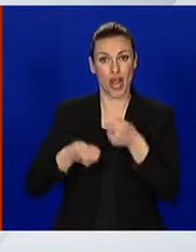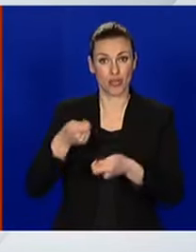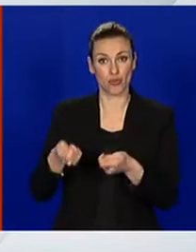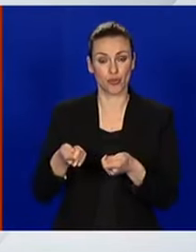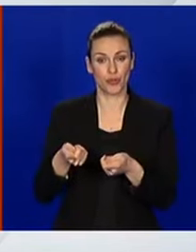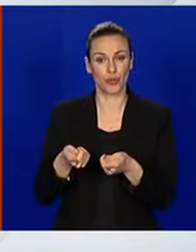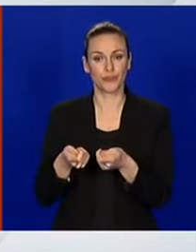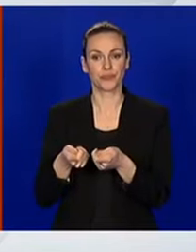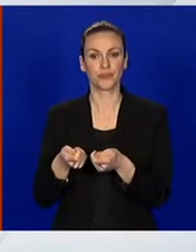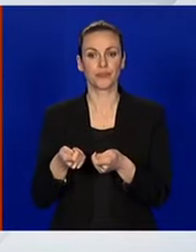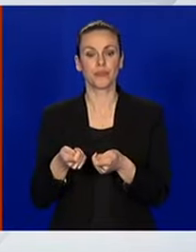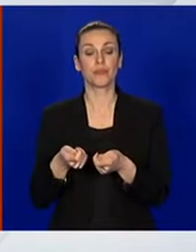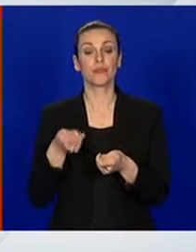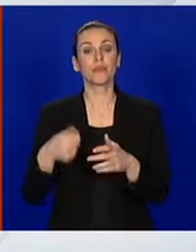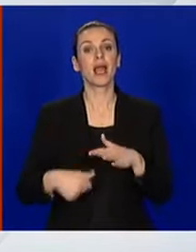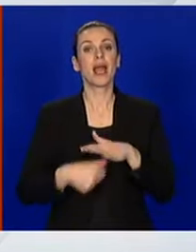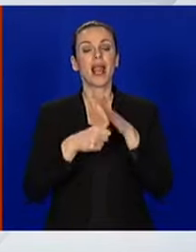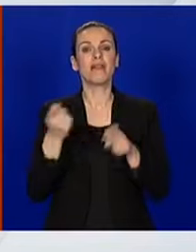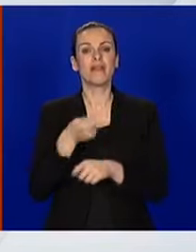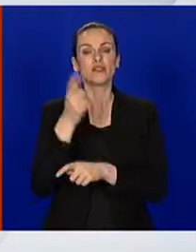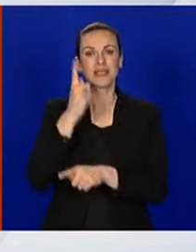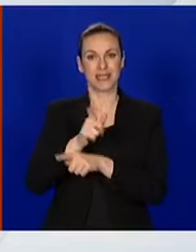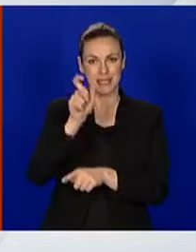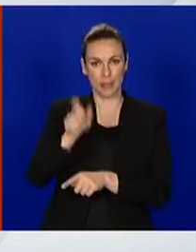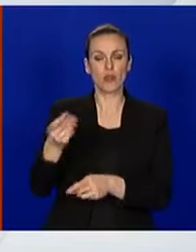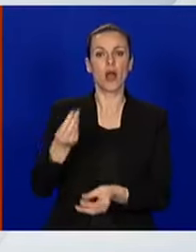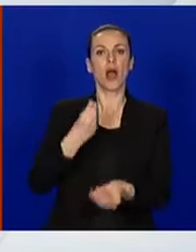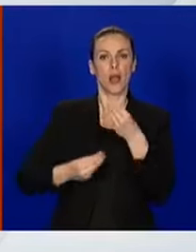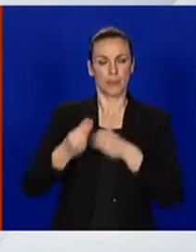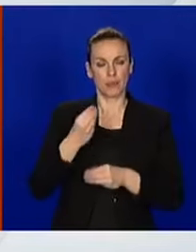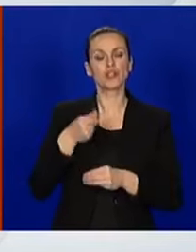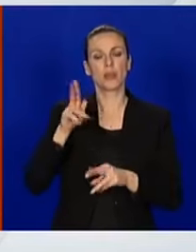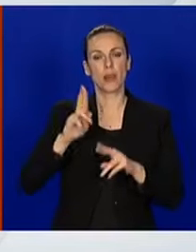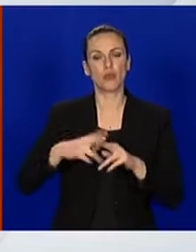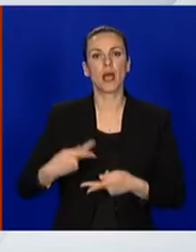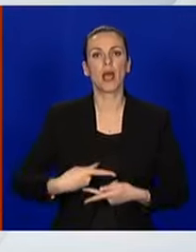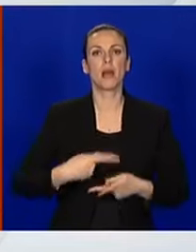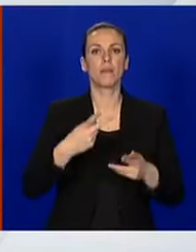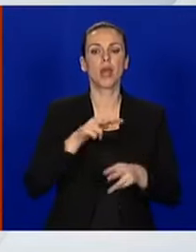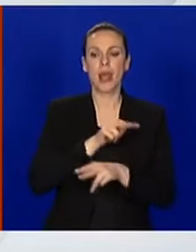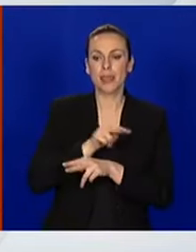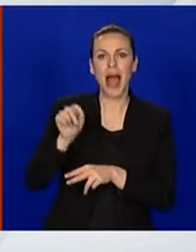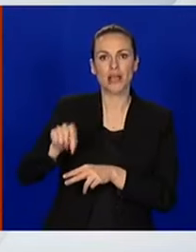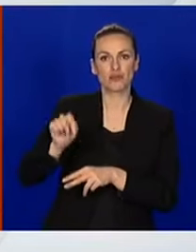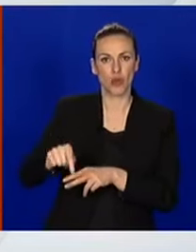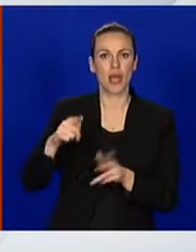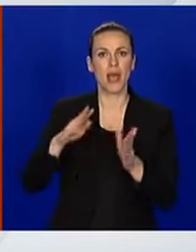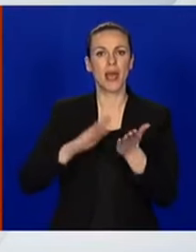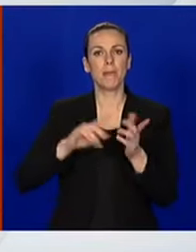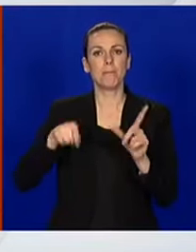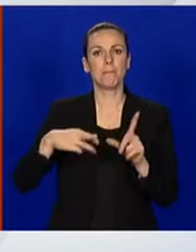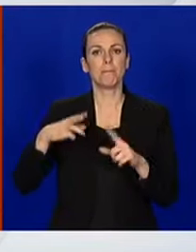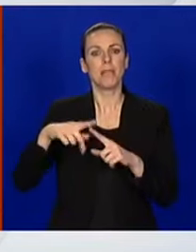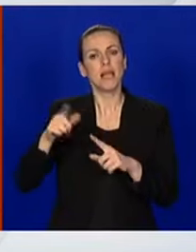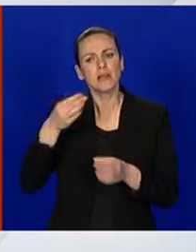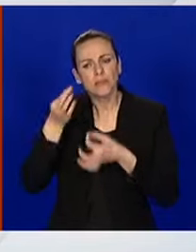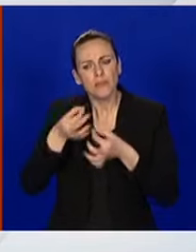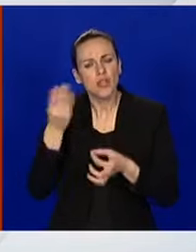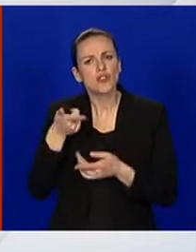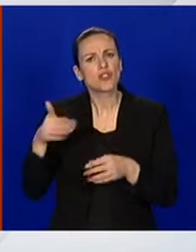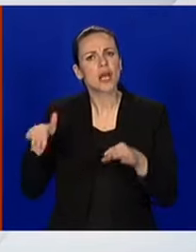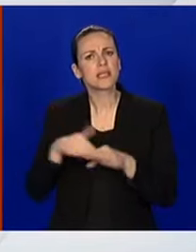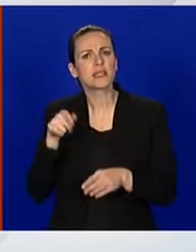i glavni vatrogasni zapovjednik me izvijestio da će poslati nadzor dolje koji će utvrditi o čemu se tu